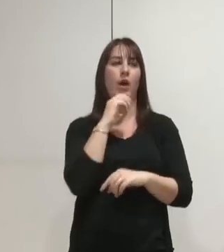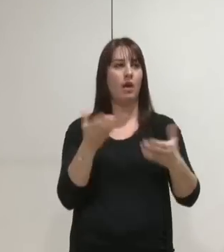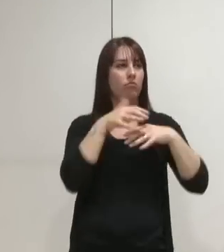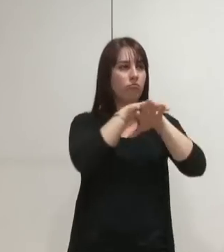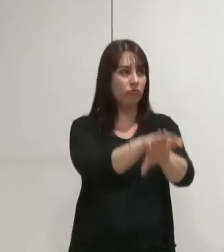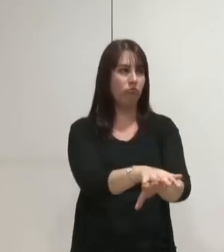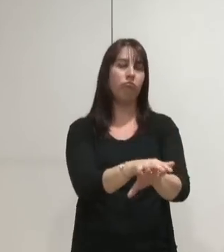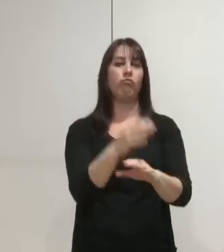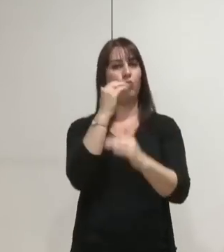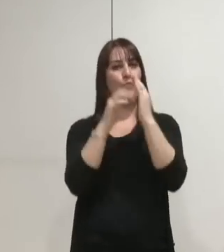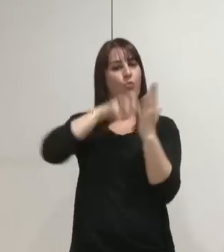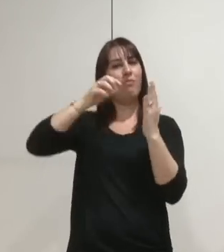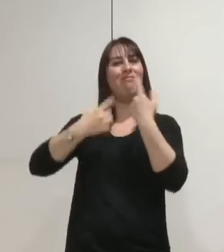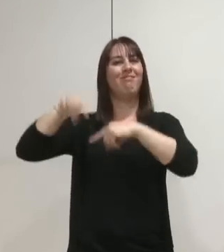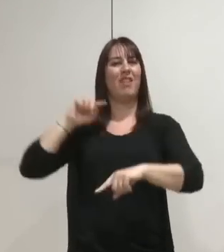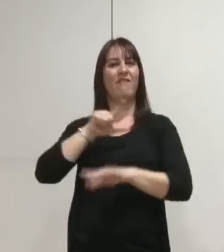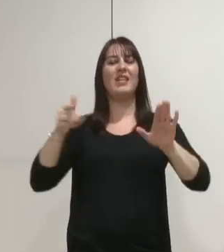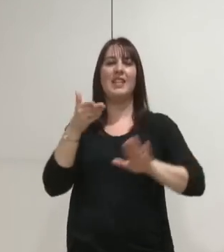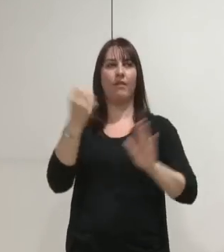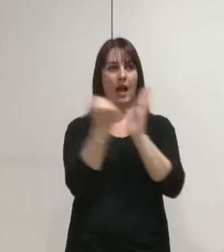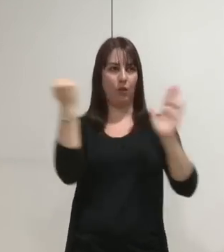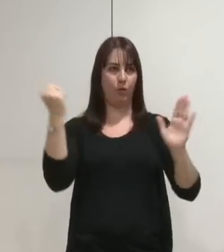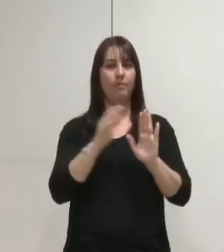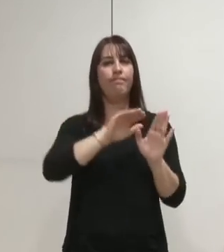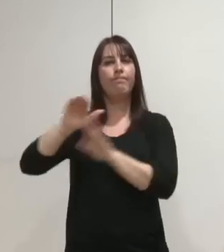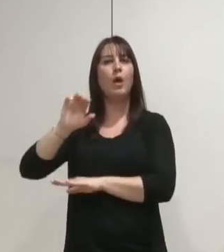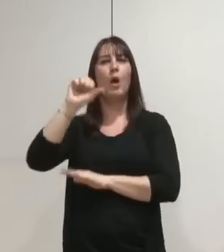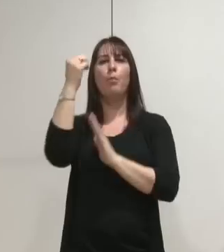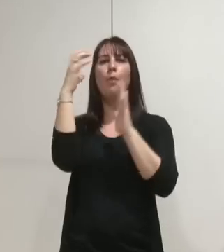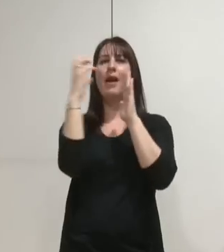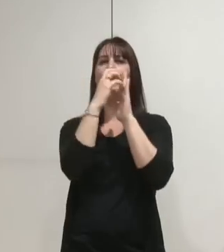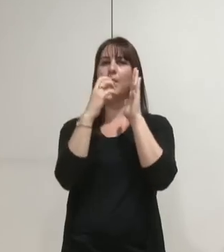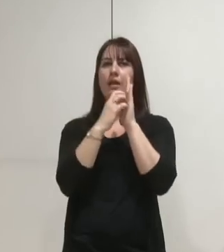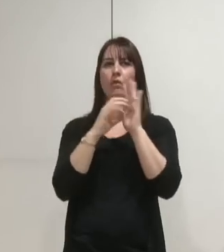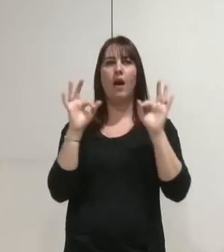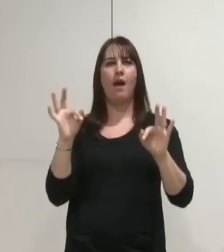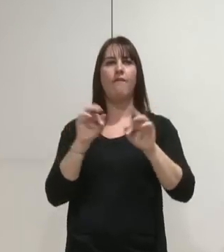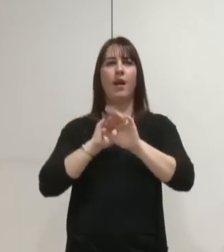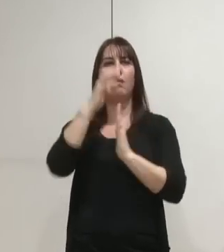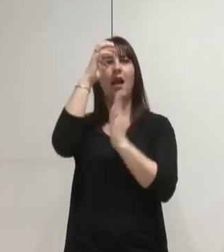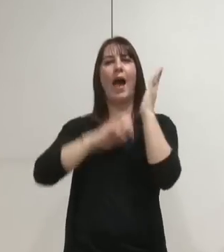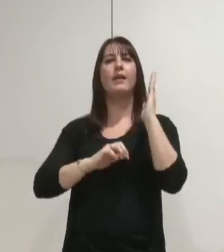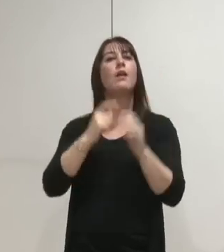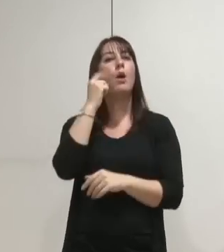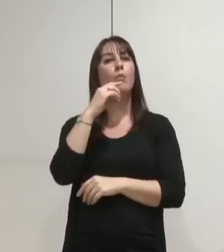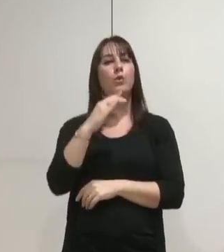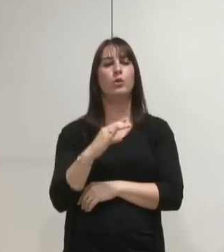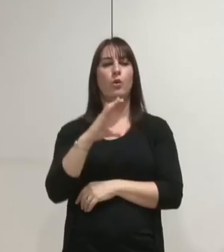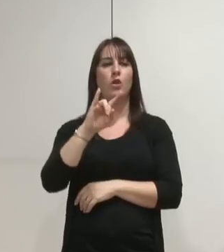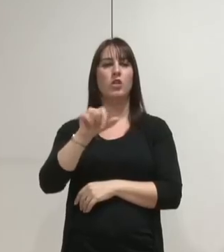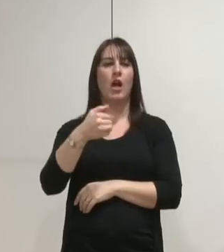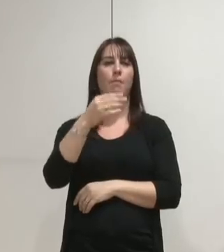procèsverbal est donc adopté nous passons aux premièr délibération la première est un rendu acte monsieur